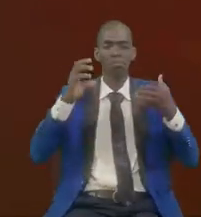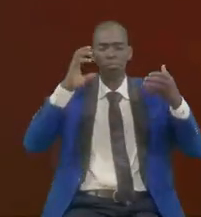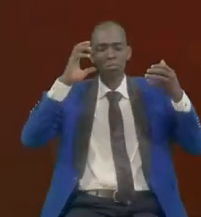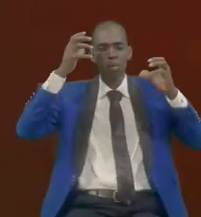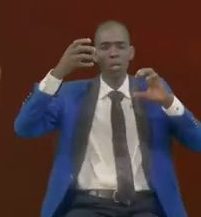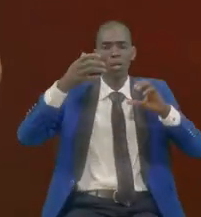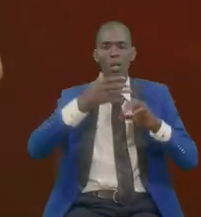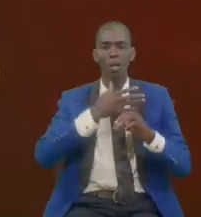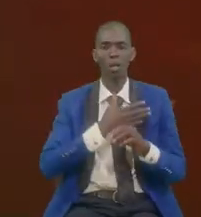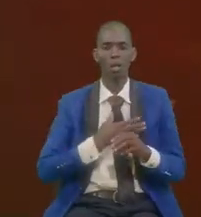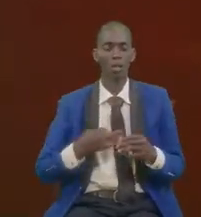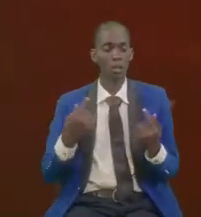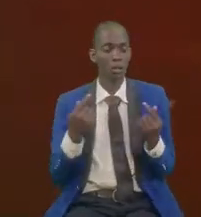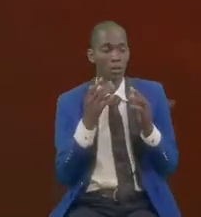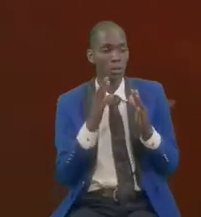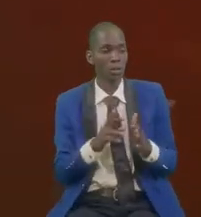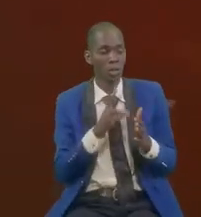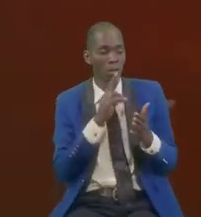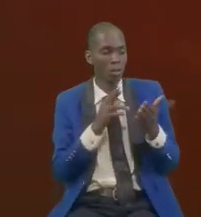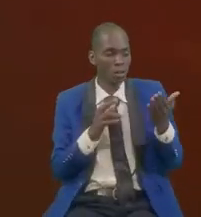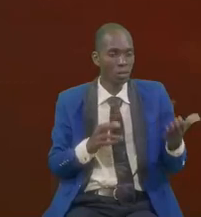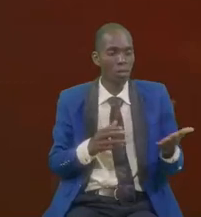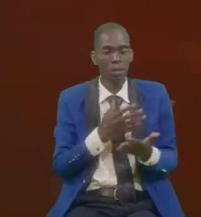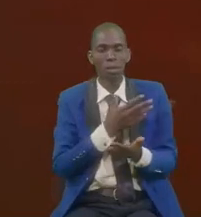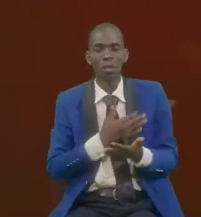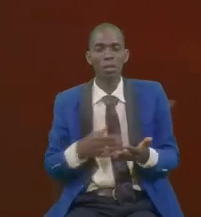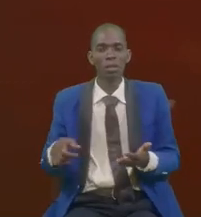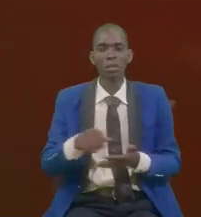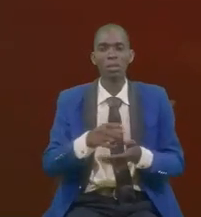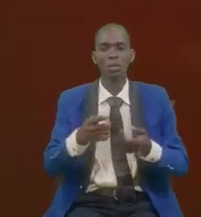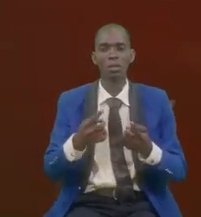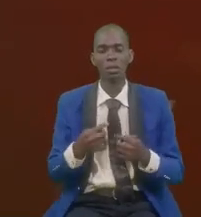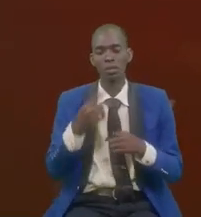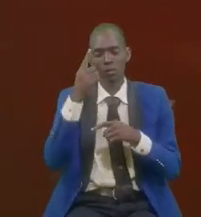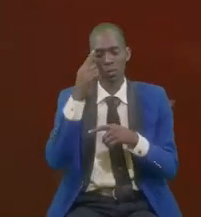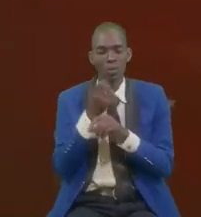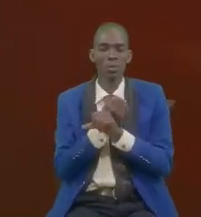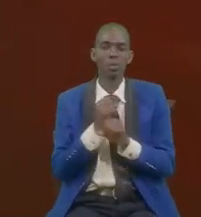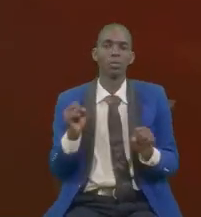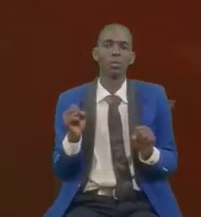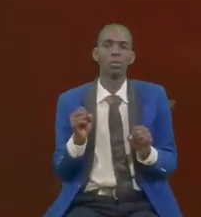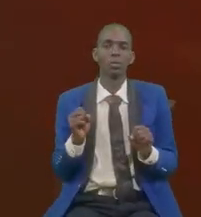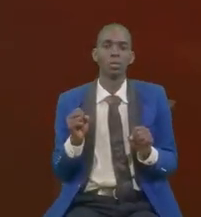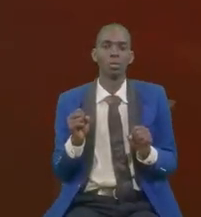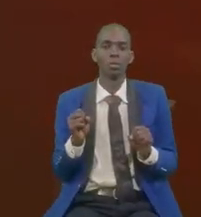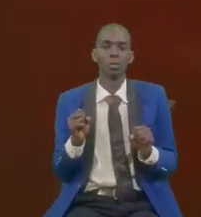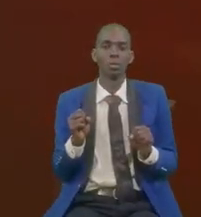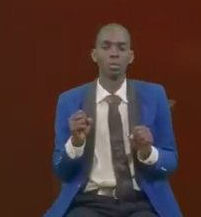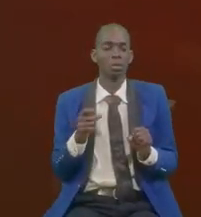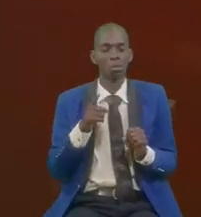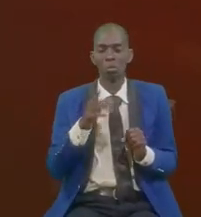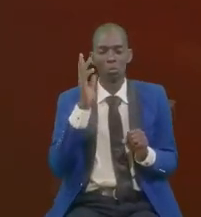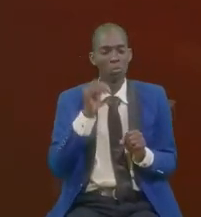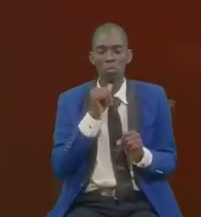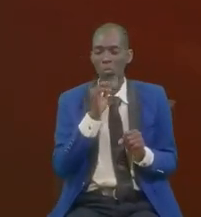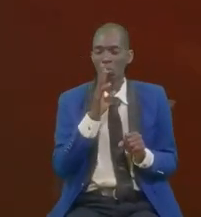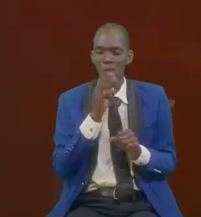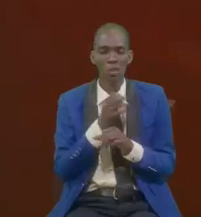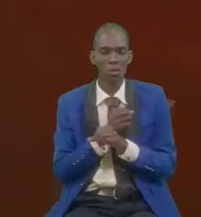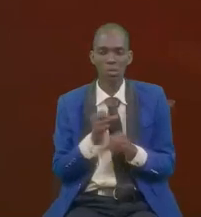à dire des paroles de colère. Et les pécheurs qui sont venus pour le salut, ils ne seront pas